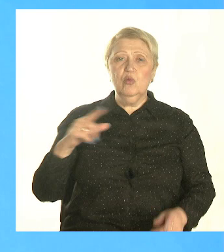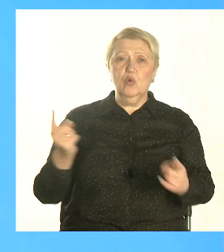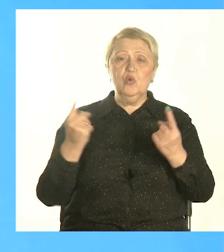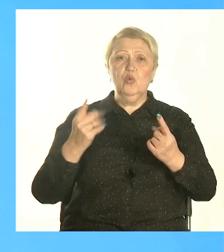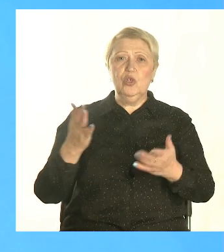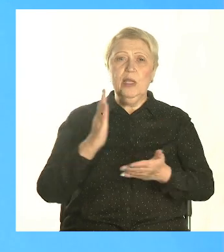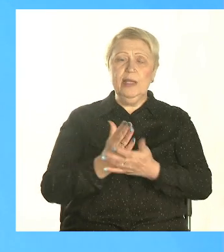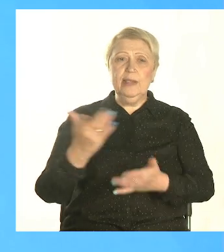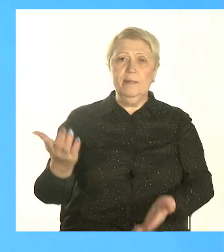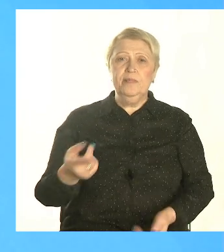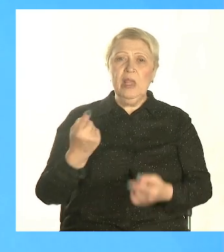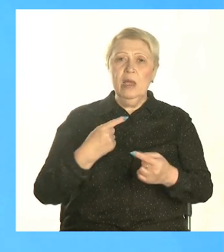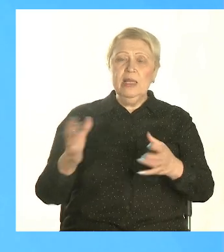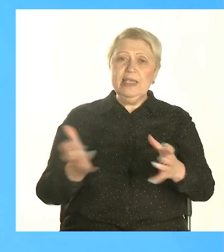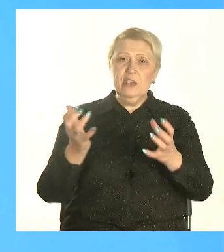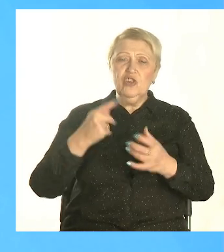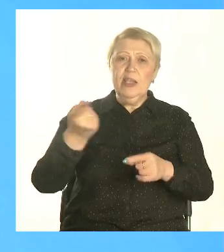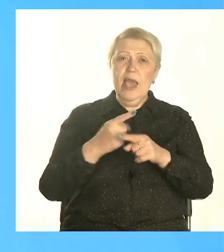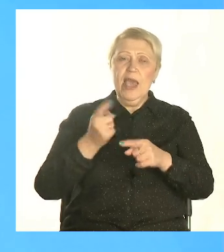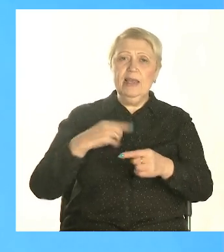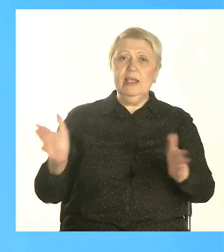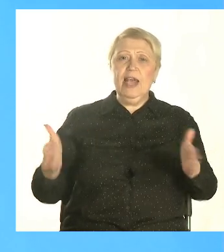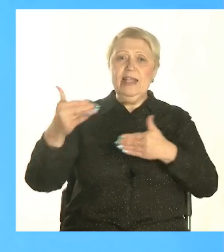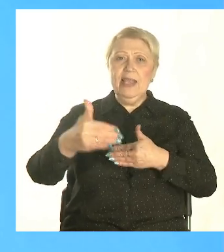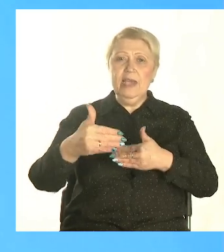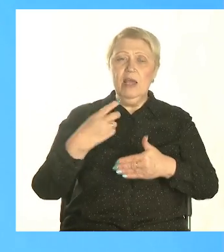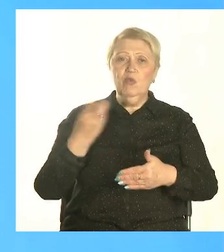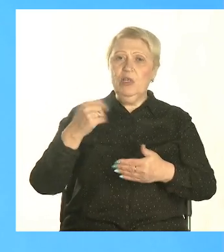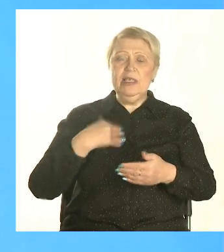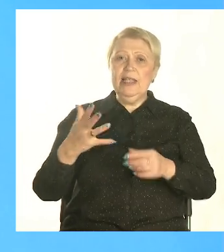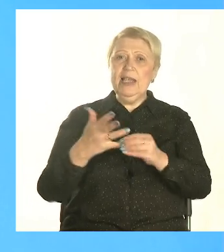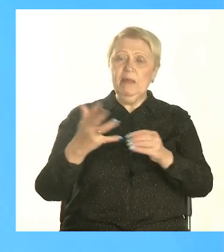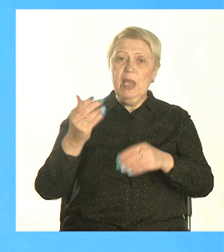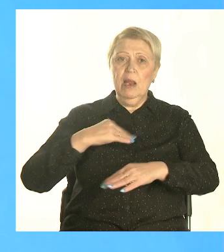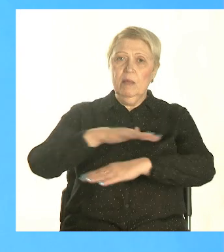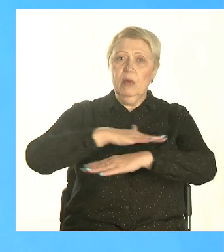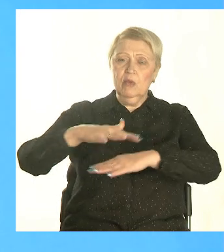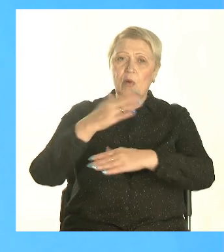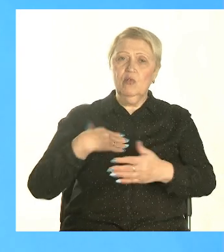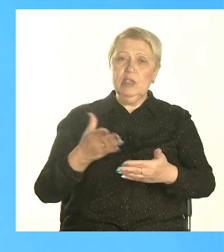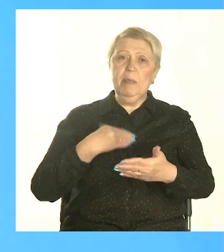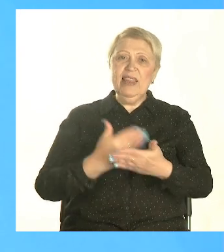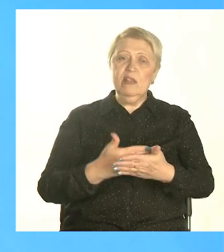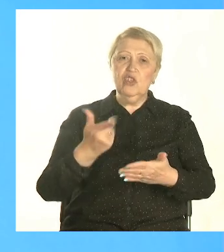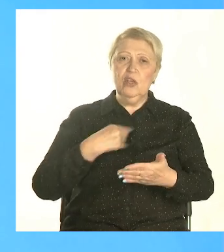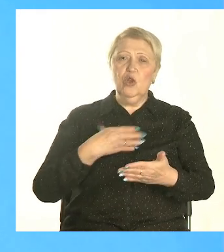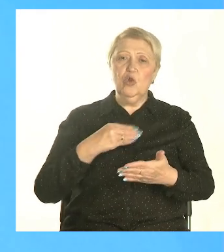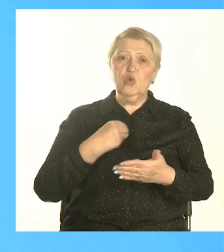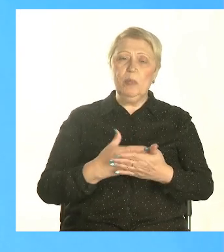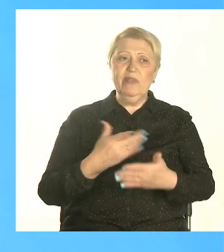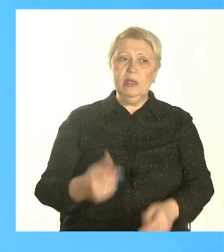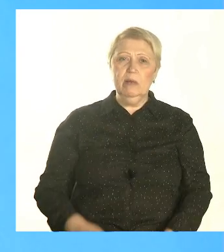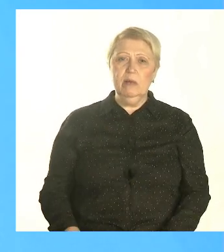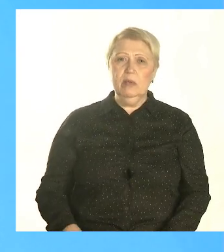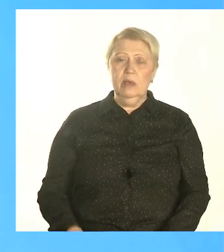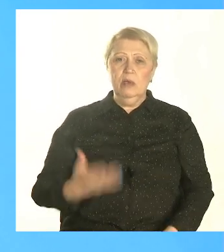за содержание контейнерной площадки, которая находится не на земле, не на дворовой территории, принадлежащей собственникам, а за пределами, это обязанность собственников